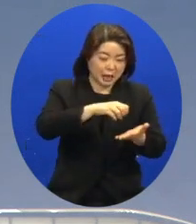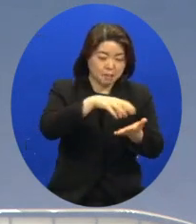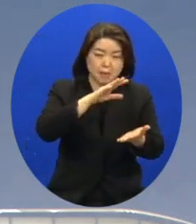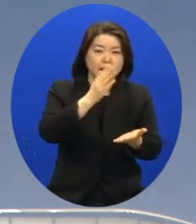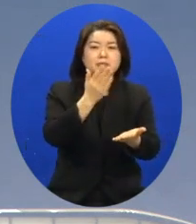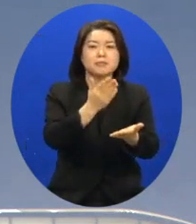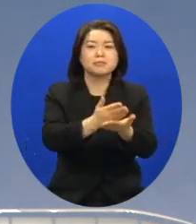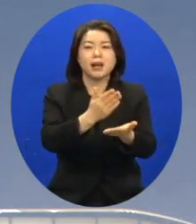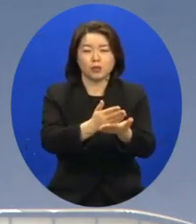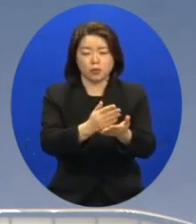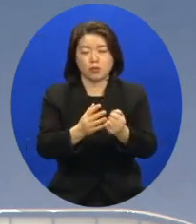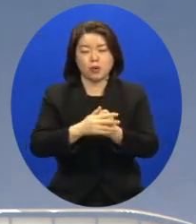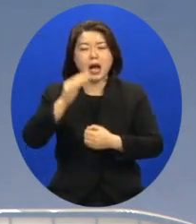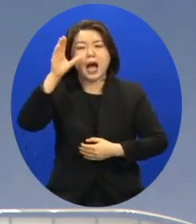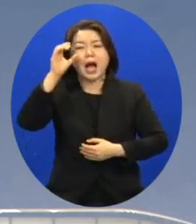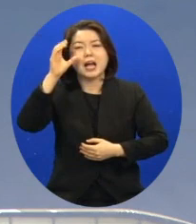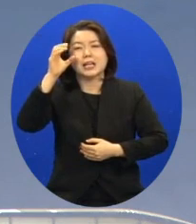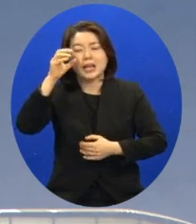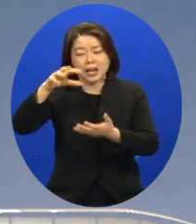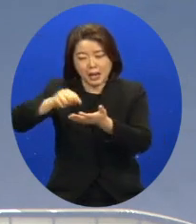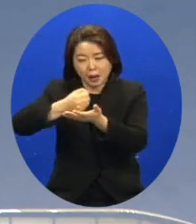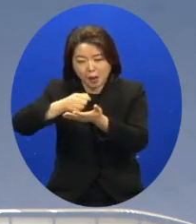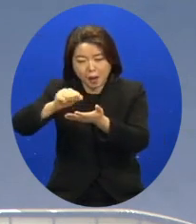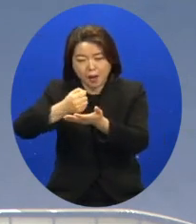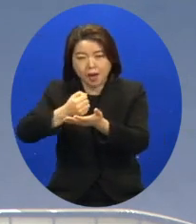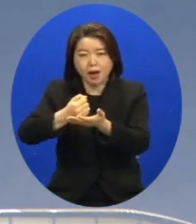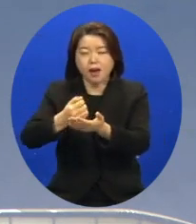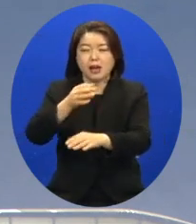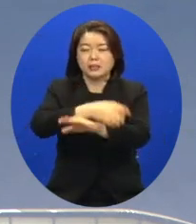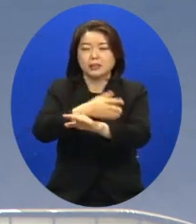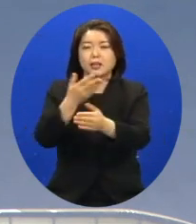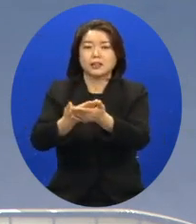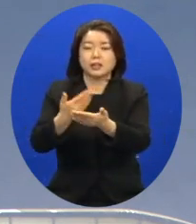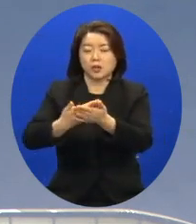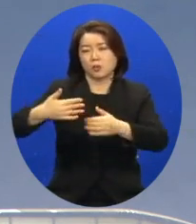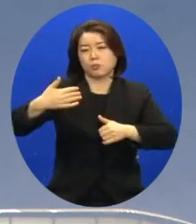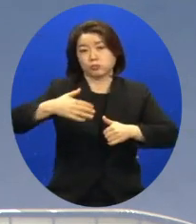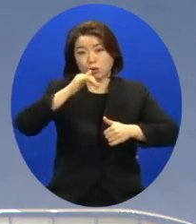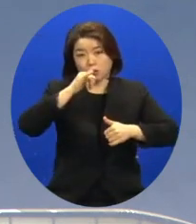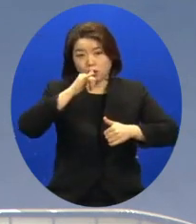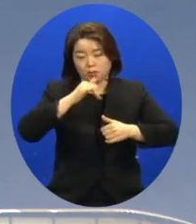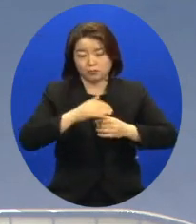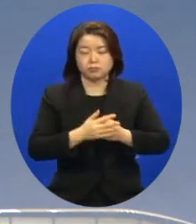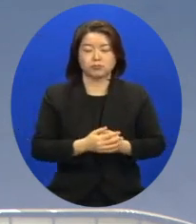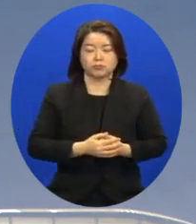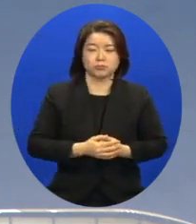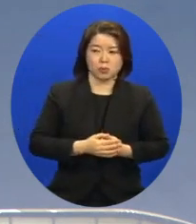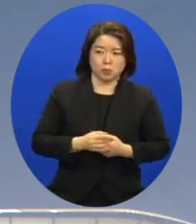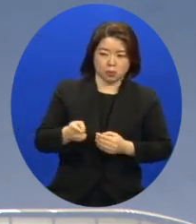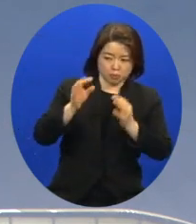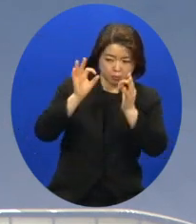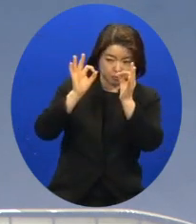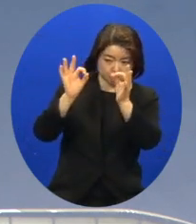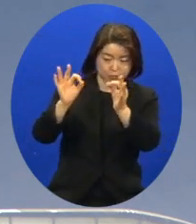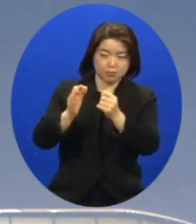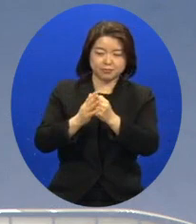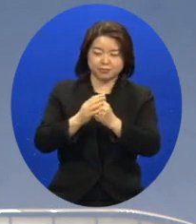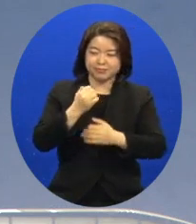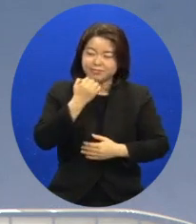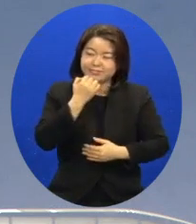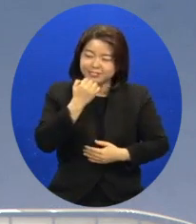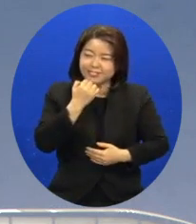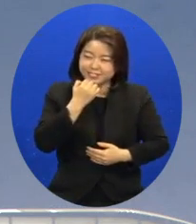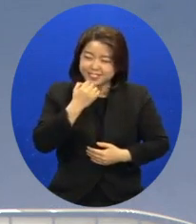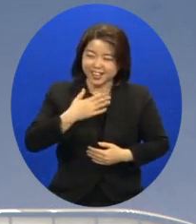계란 샐러드를 좀 사주십시오. 그렇게 부탁을 하더래요. 그래서 그분을 보면서 웃으면서